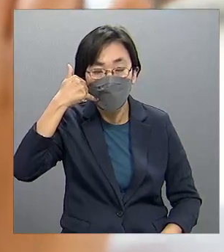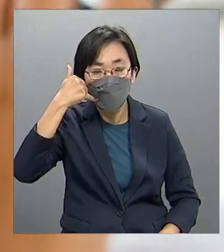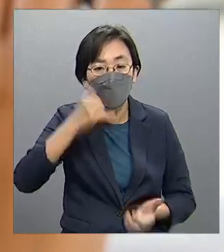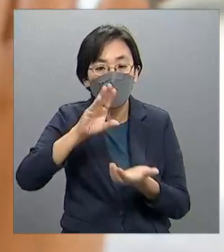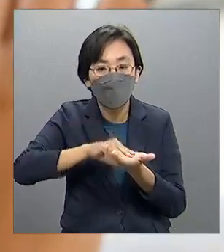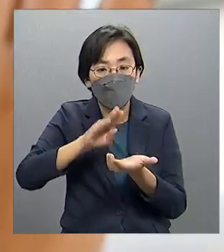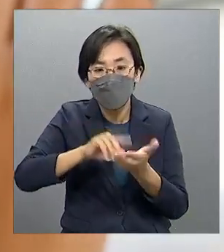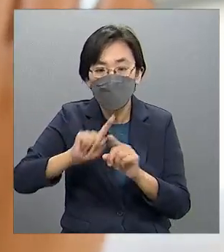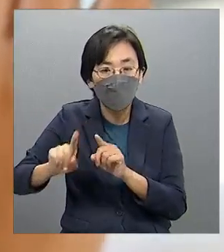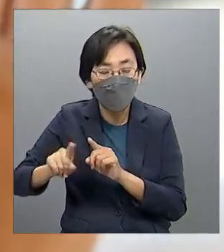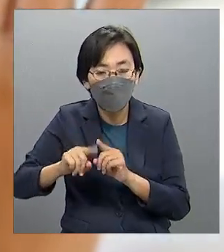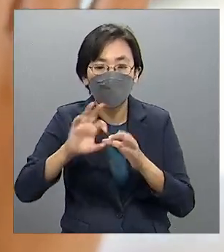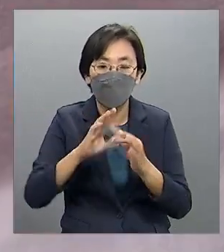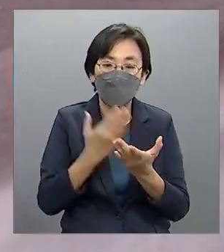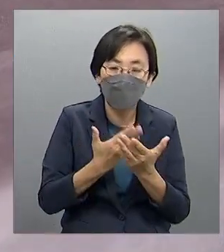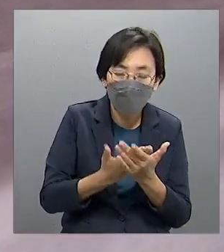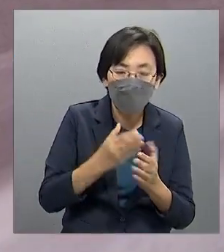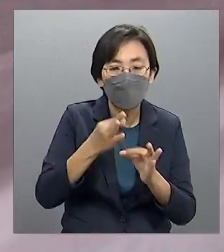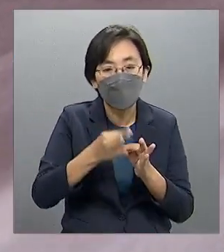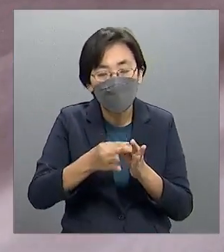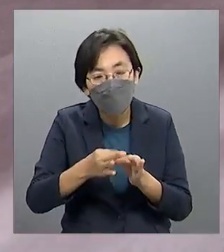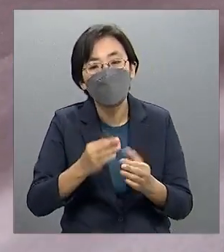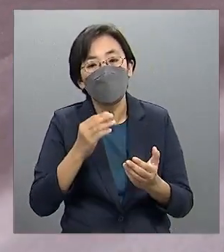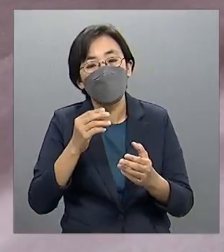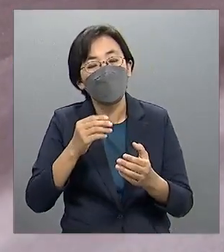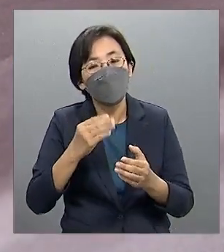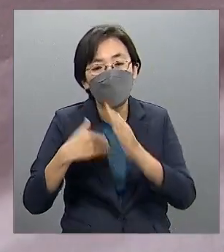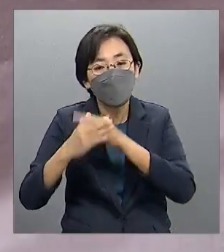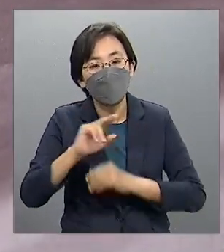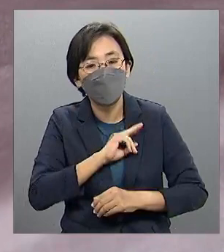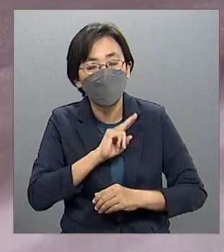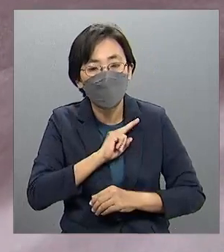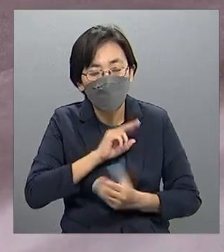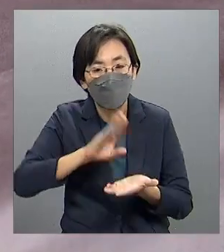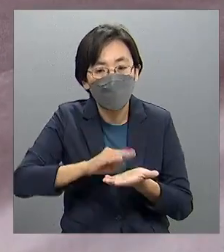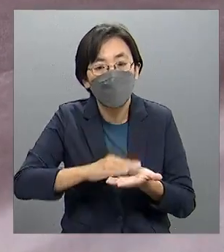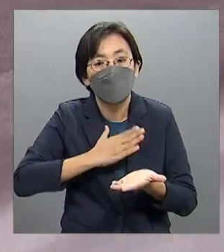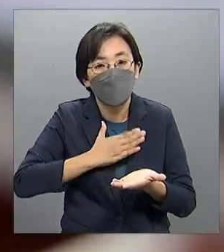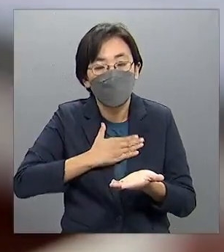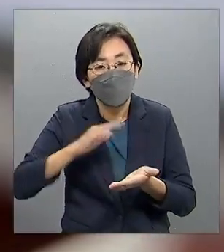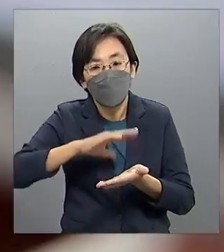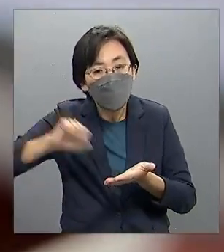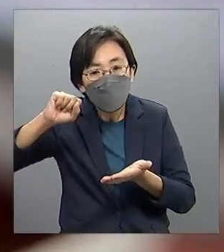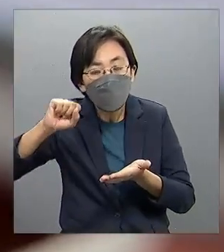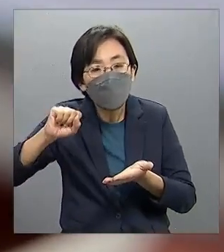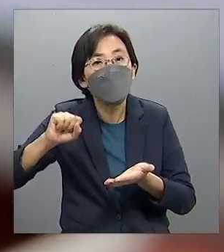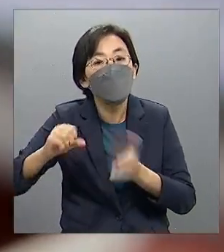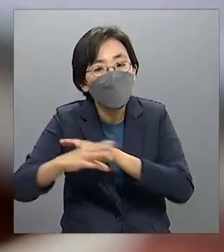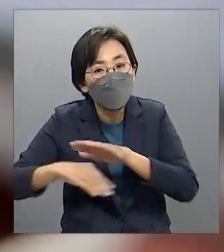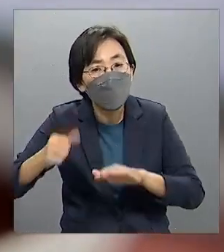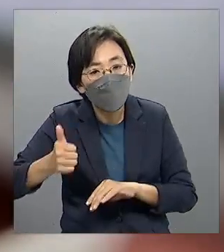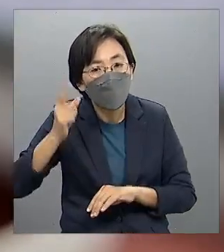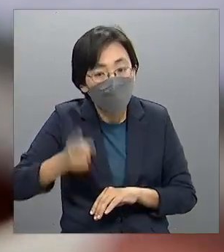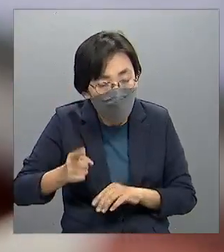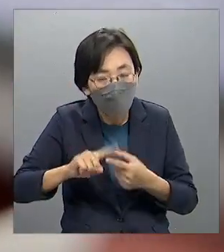กรรมทางการเงินและข้อมูลส่วนตัวของเรานั้นมันจะหลุดไปเลยเรื่องนี้มันสามารถเกิดขึ้นได้จริงได้ไหมแล้วเงินในบัญชีมันจะหายไปจริงๆหรือเปล่าคร ับจริงๆต้องบอกว่า